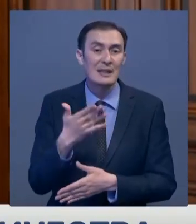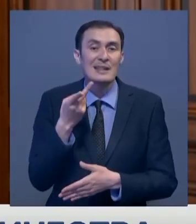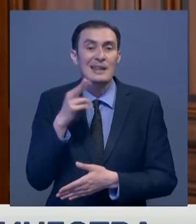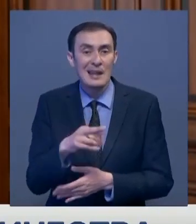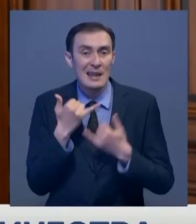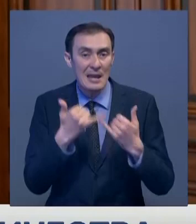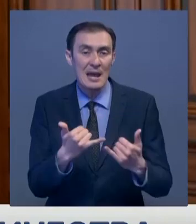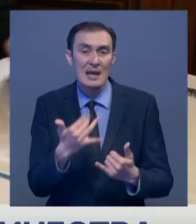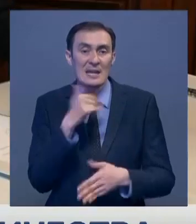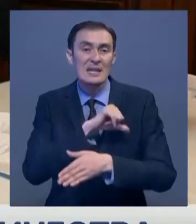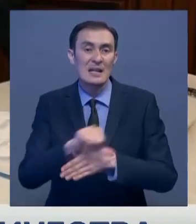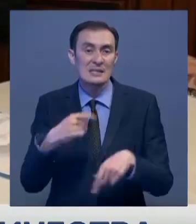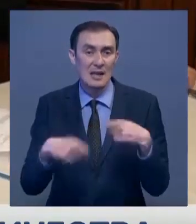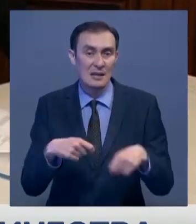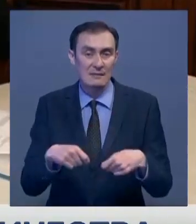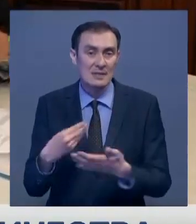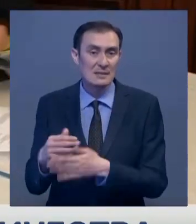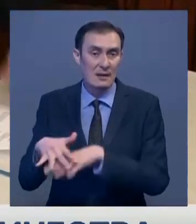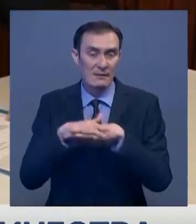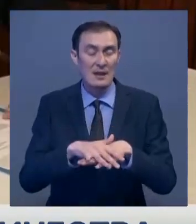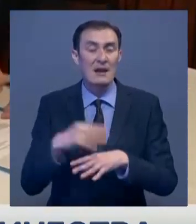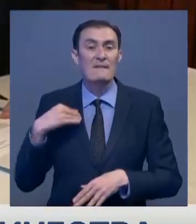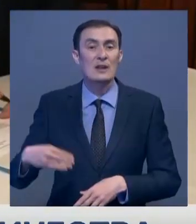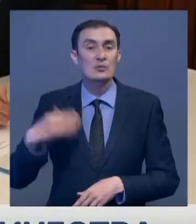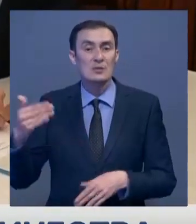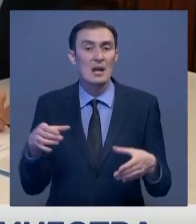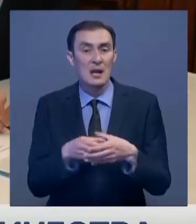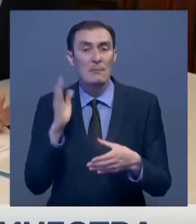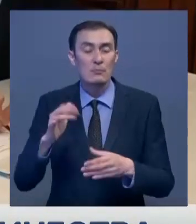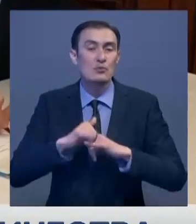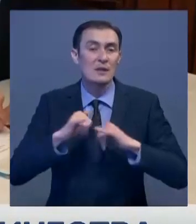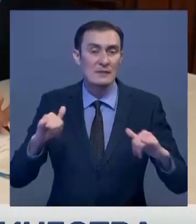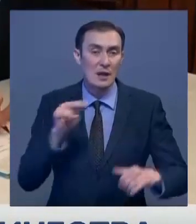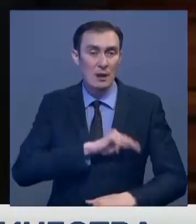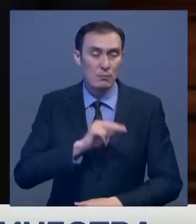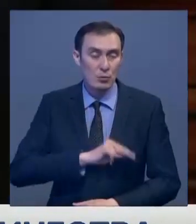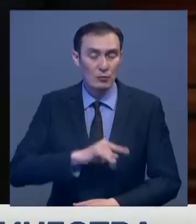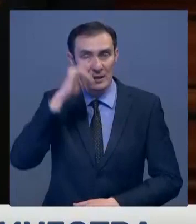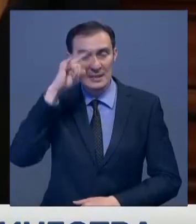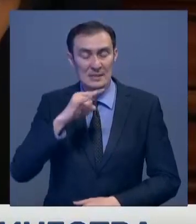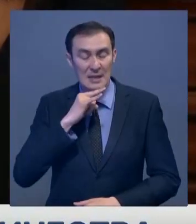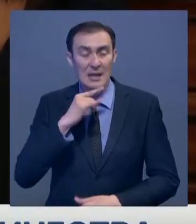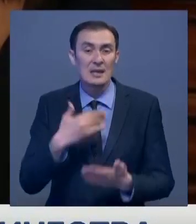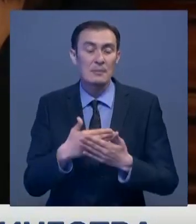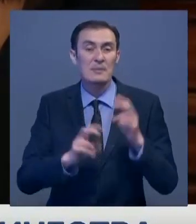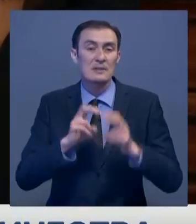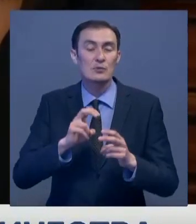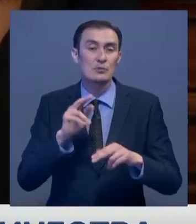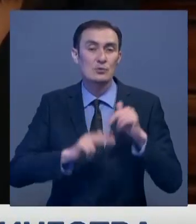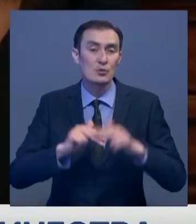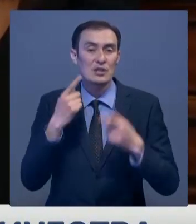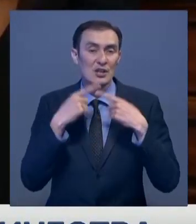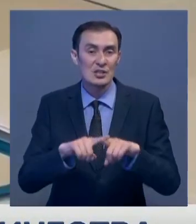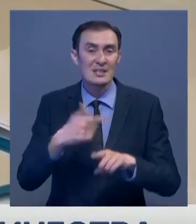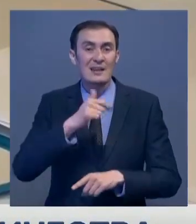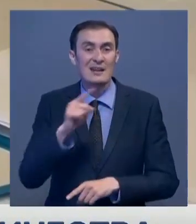иностранных инвесторов. Французское присутствие в казахстанской экономике будет нарастать и дальше. Air Liquide строит завод по производству